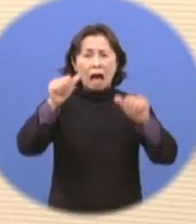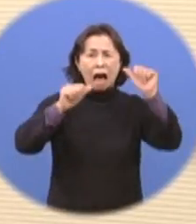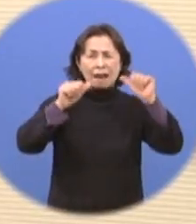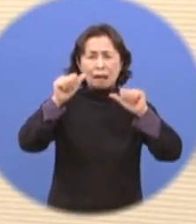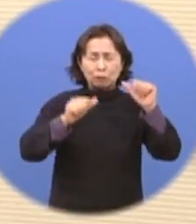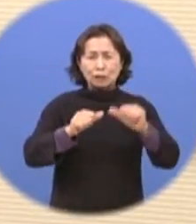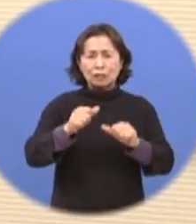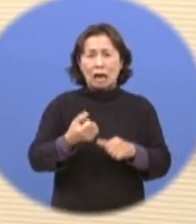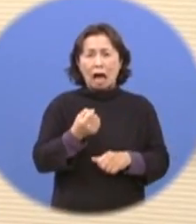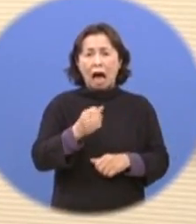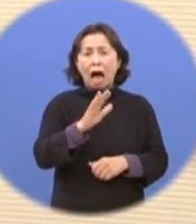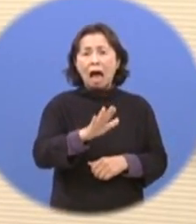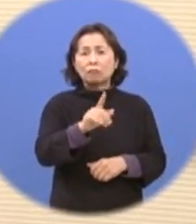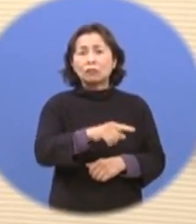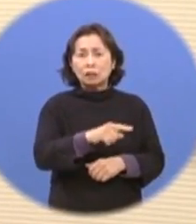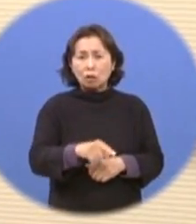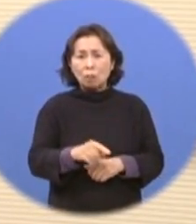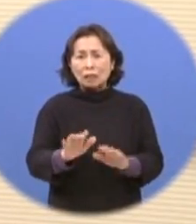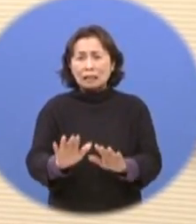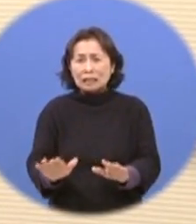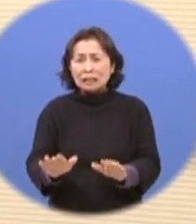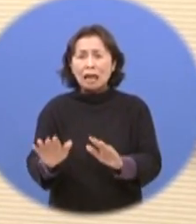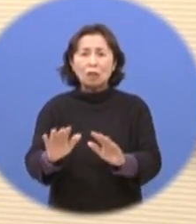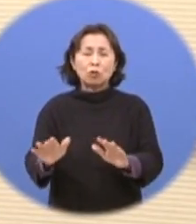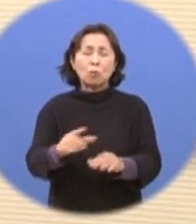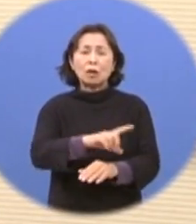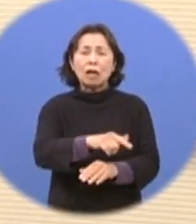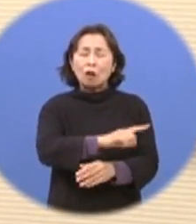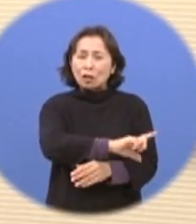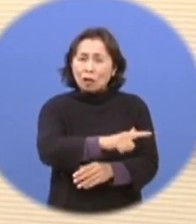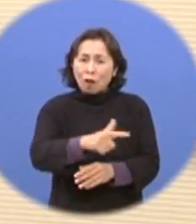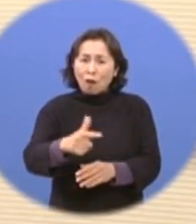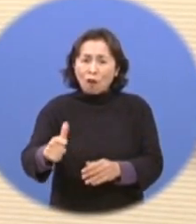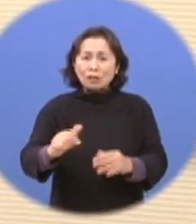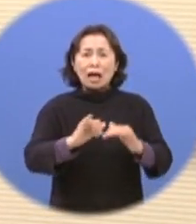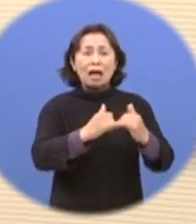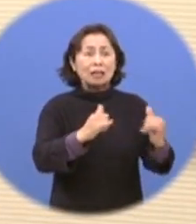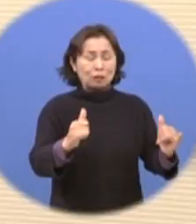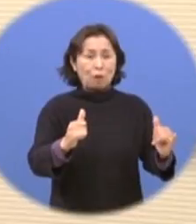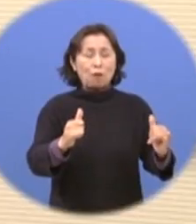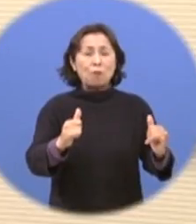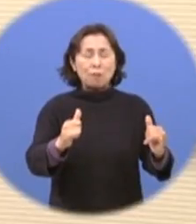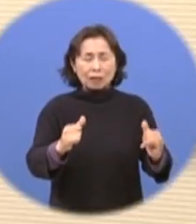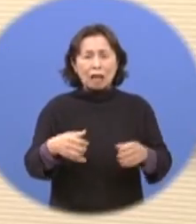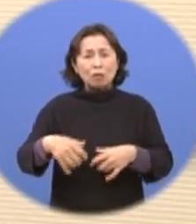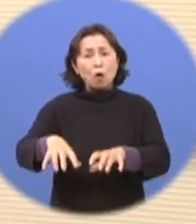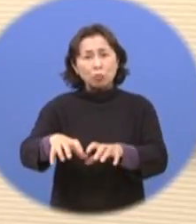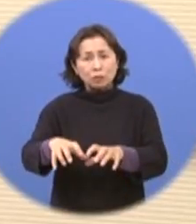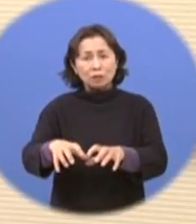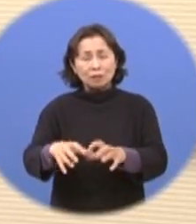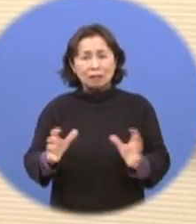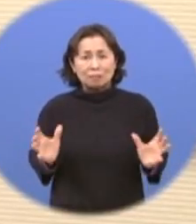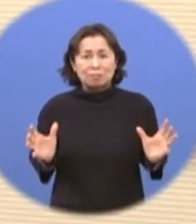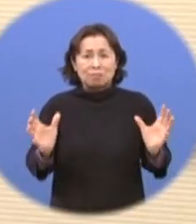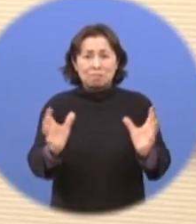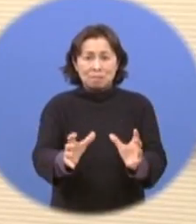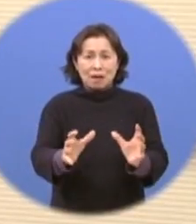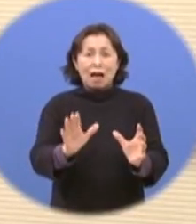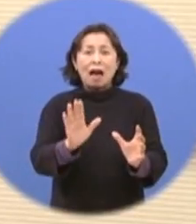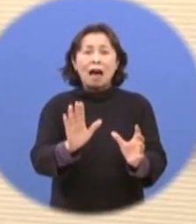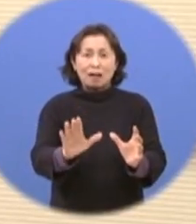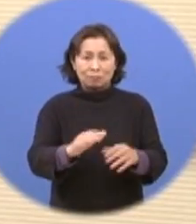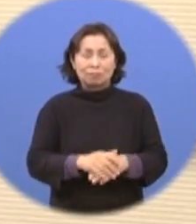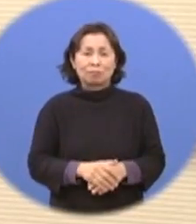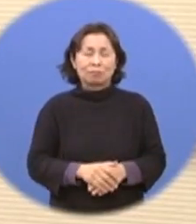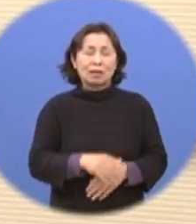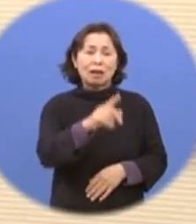方また幼い子供さんなど実に様々な人や動物が避難して来られますそういった中で人